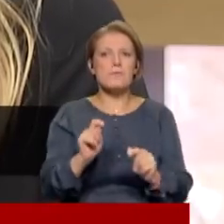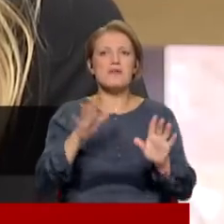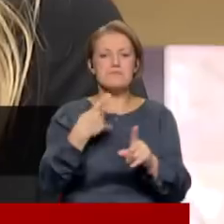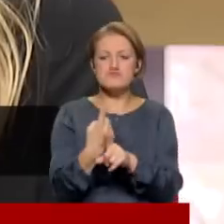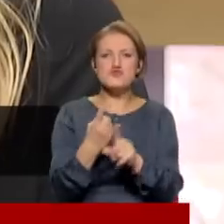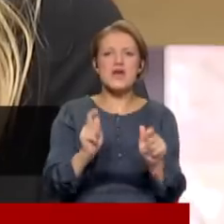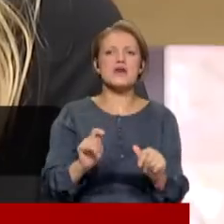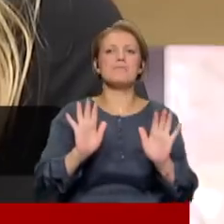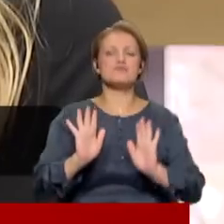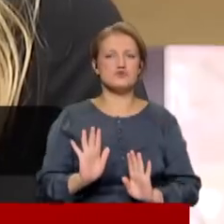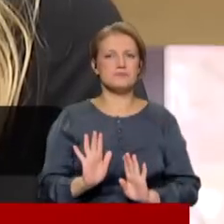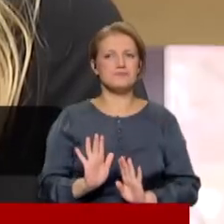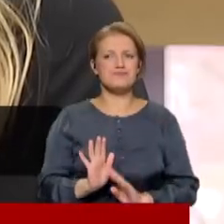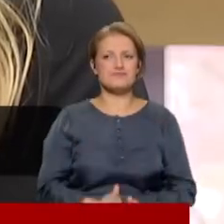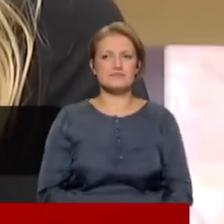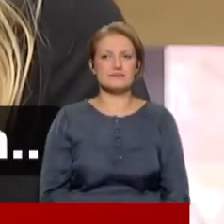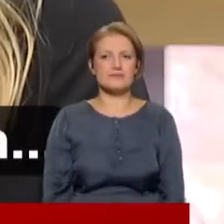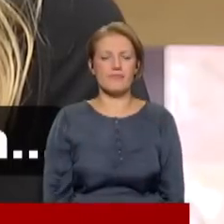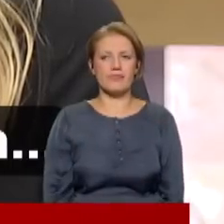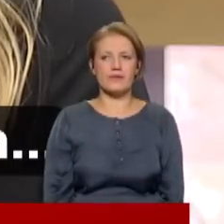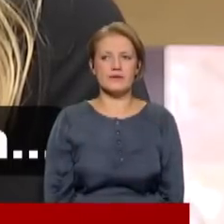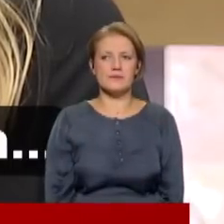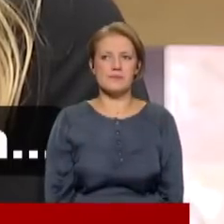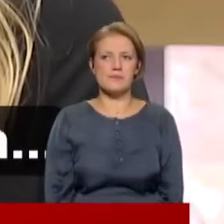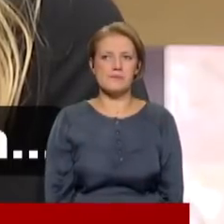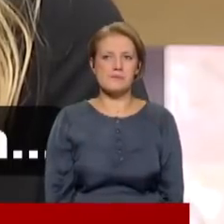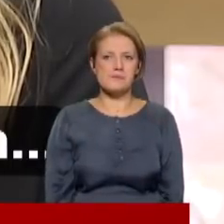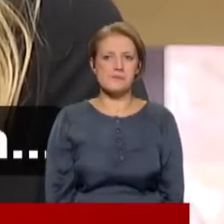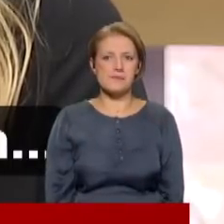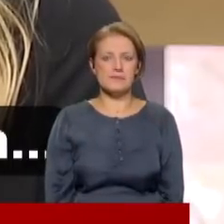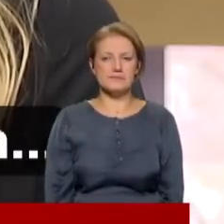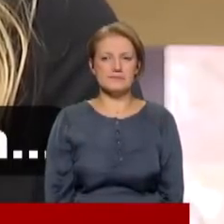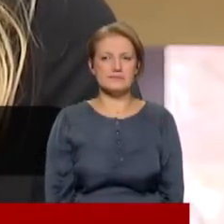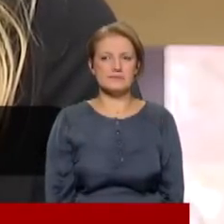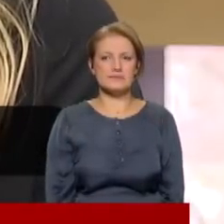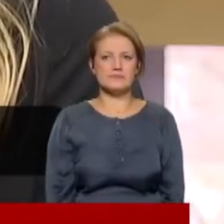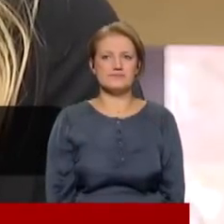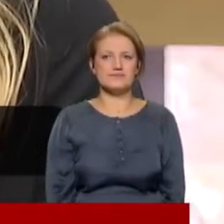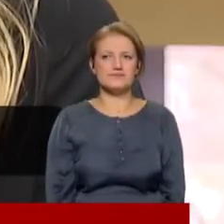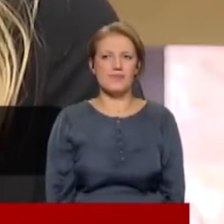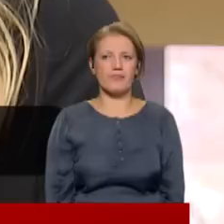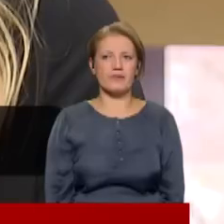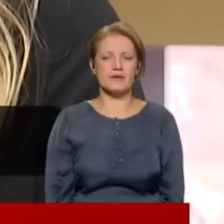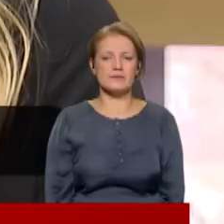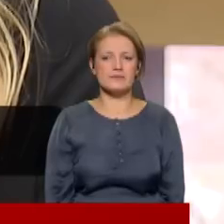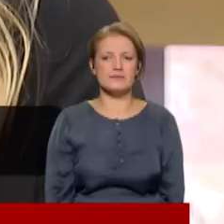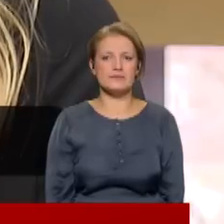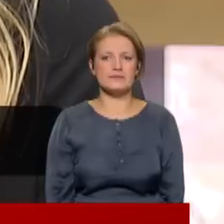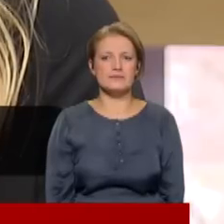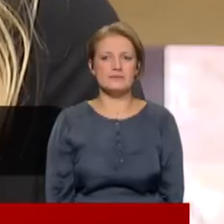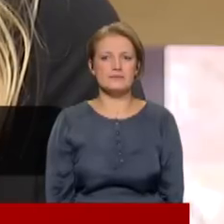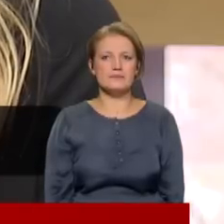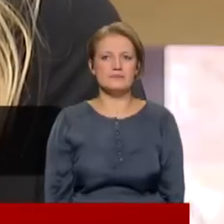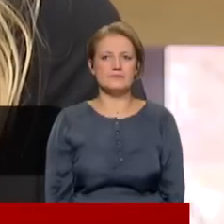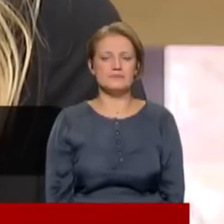şey yapmamışım. Yani biz laik bir ülkede yaşıyoruz ve sadece düşüncelerimi paylaşmışım. Ve bu düşüncelerimden asla dönmem